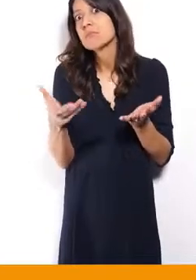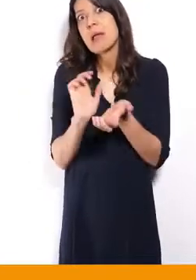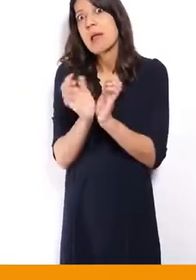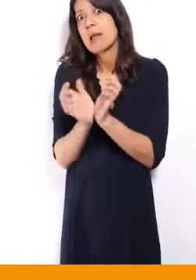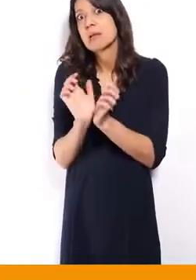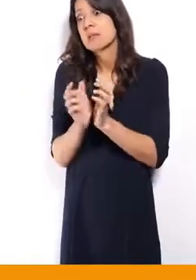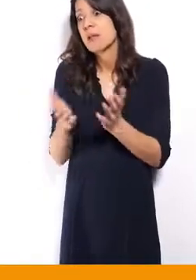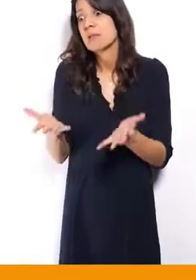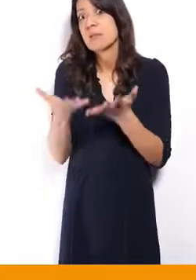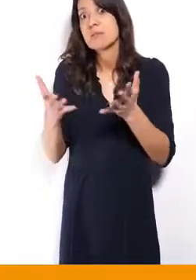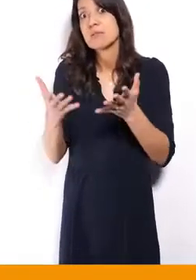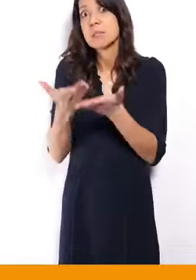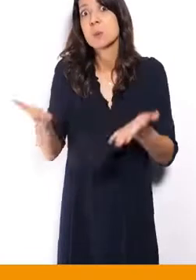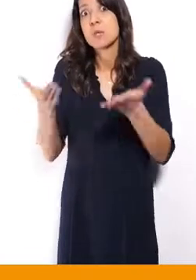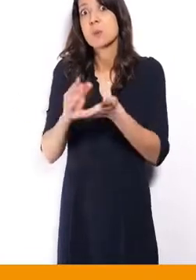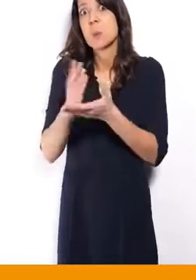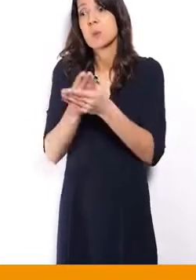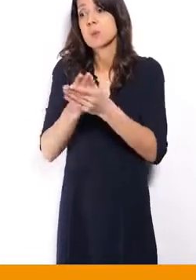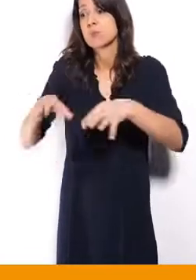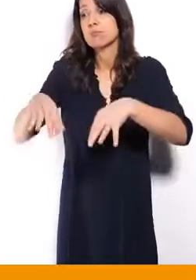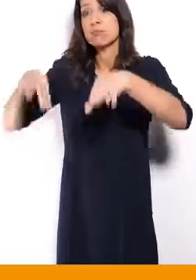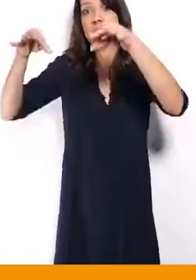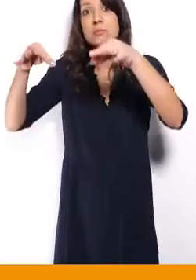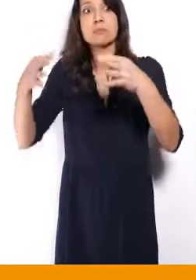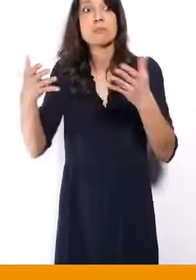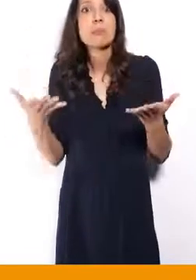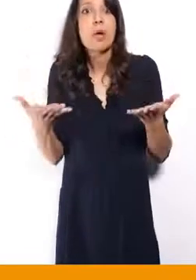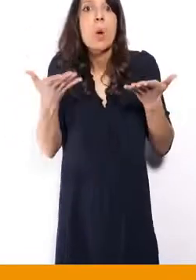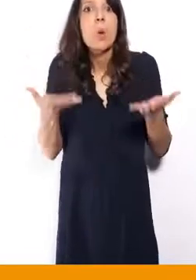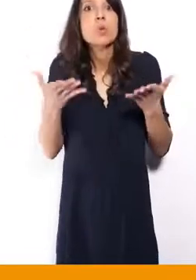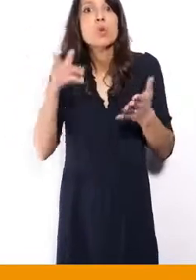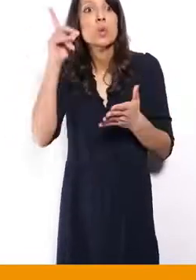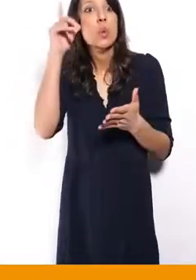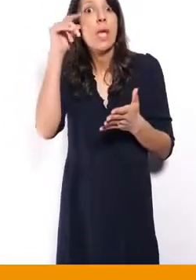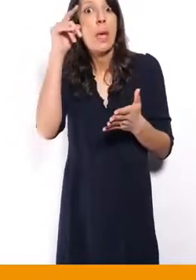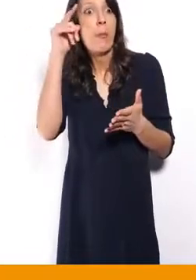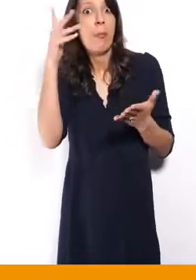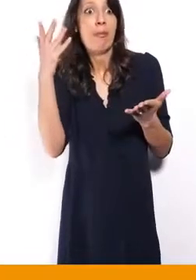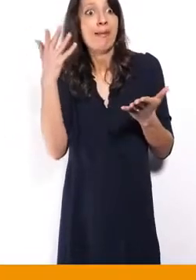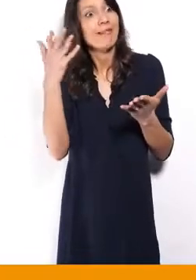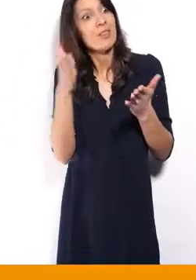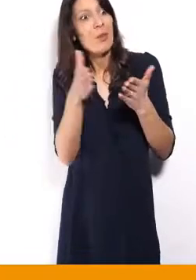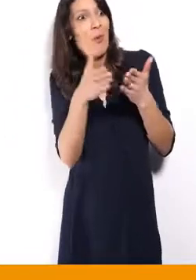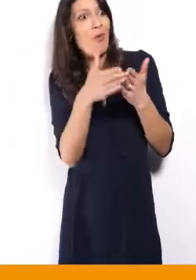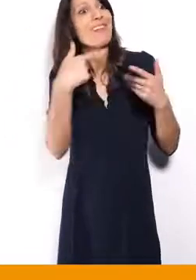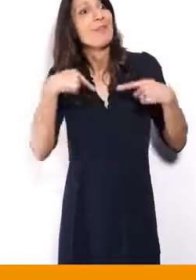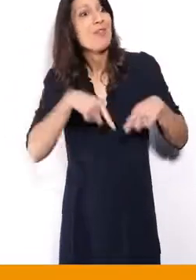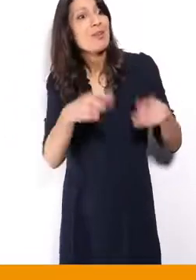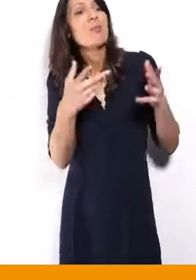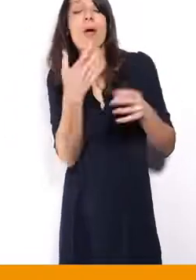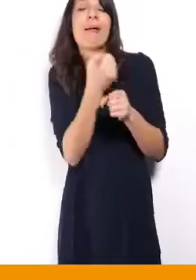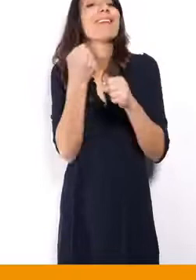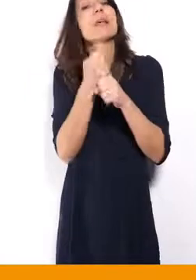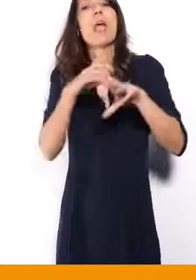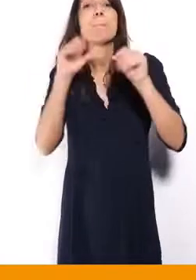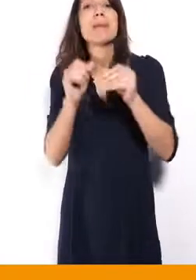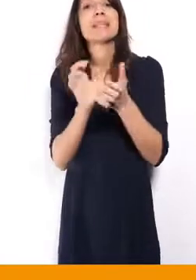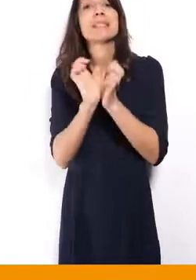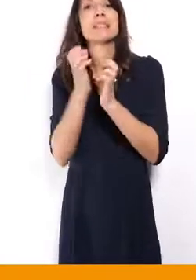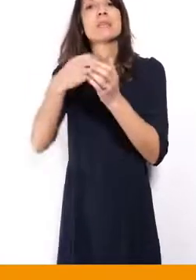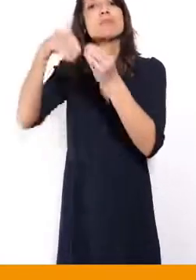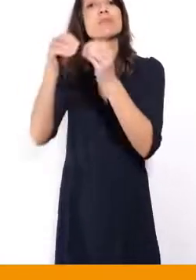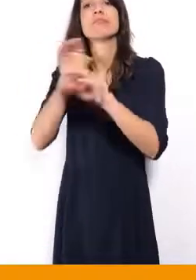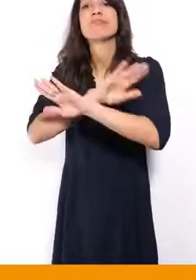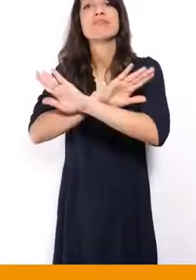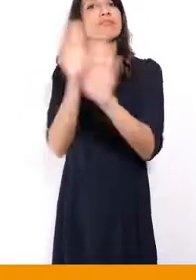dire qu'aujourd'hui, dans la République, on ne peut plus créer de place d'ESAT. Rien n'empêche les décideurs de